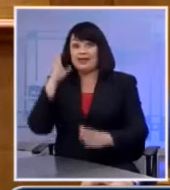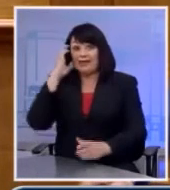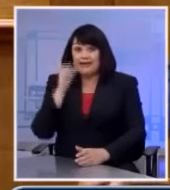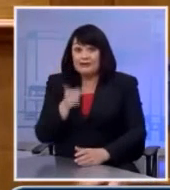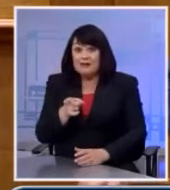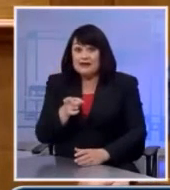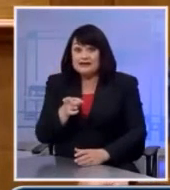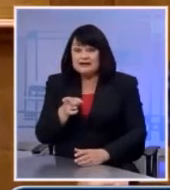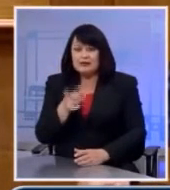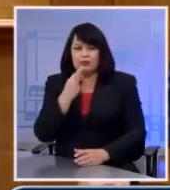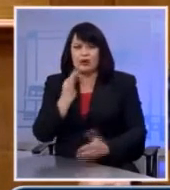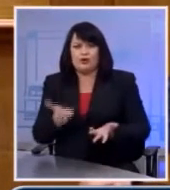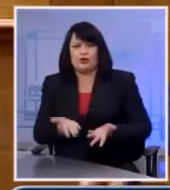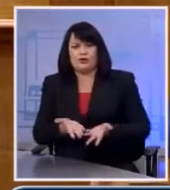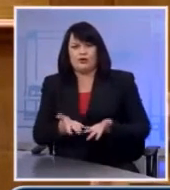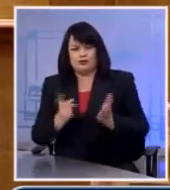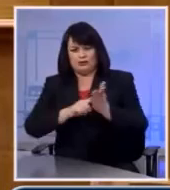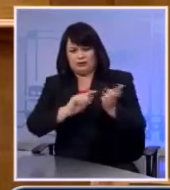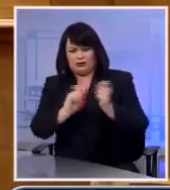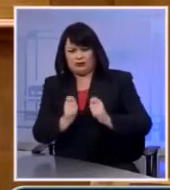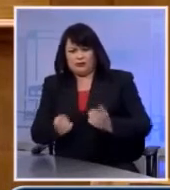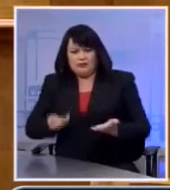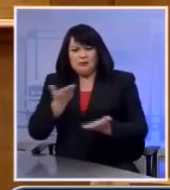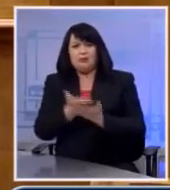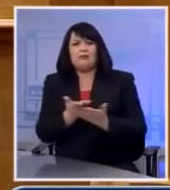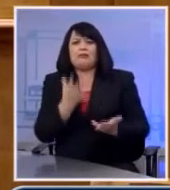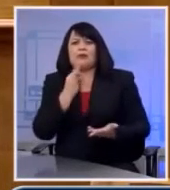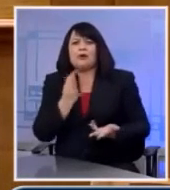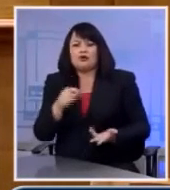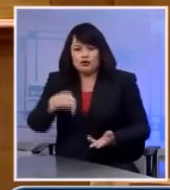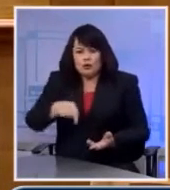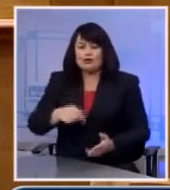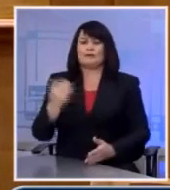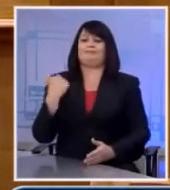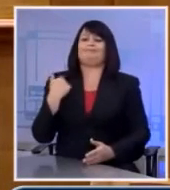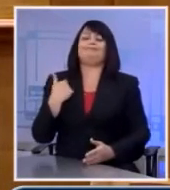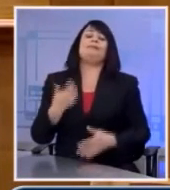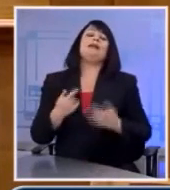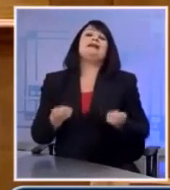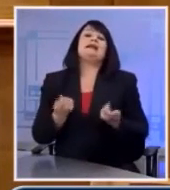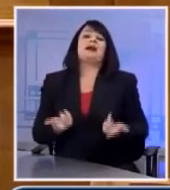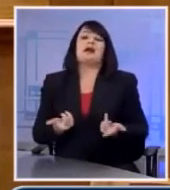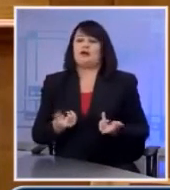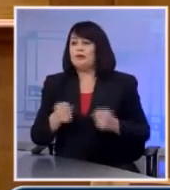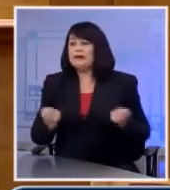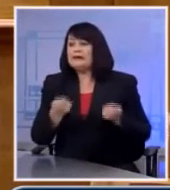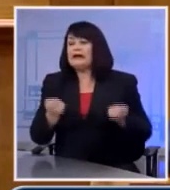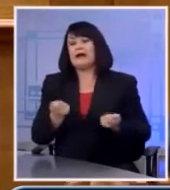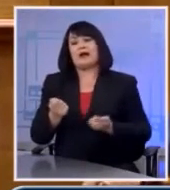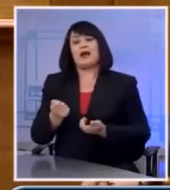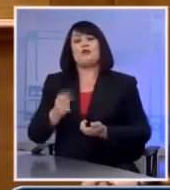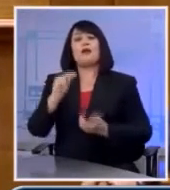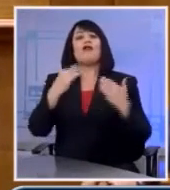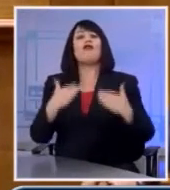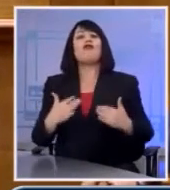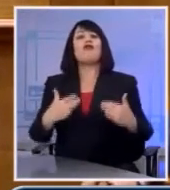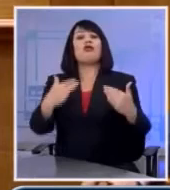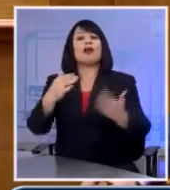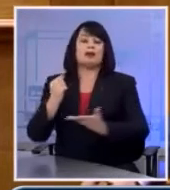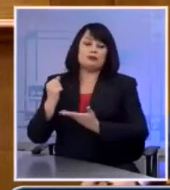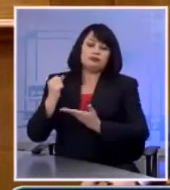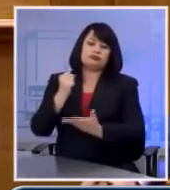καμία δικαιολογία. Γιατί τώρα όλοι λέτε ότι εντάξει, τι να κάνουμε. Υπήρχαν οι επιχορηγήσεις της Βουλής, ήταν